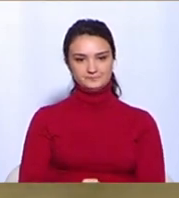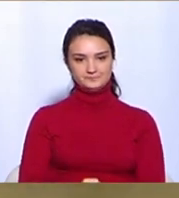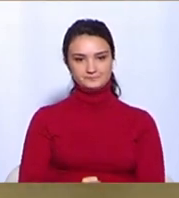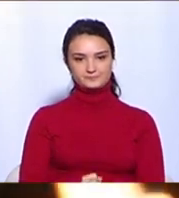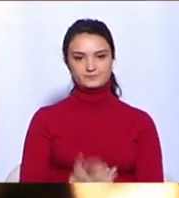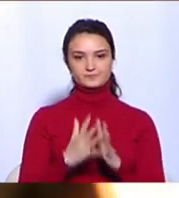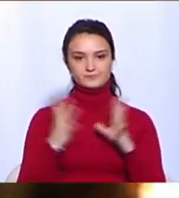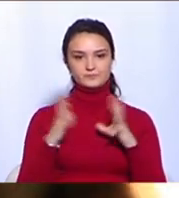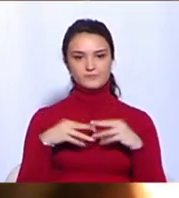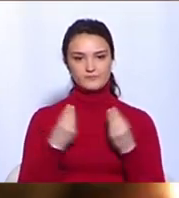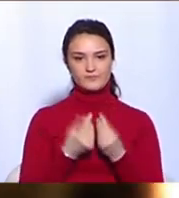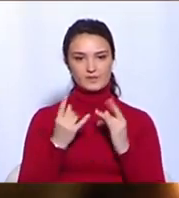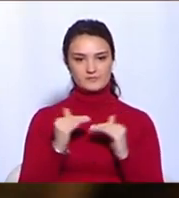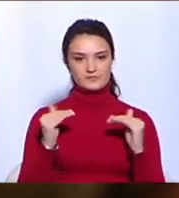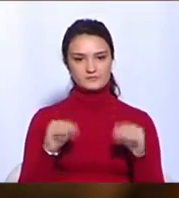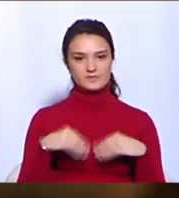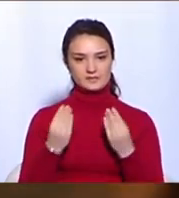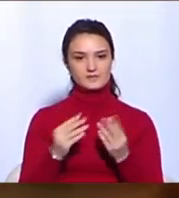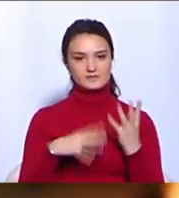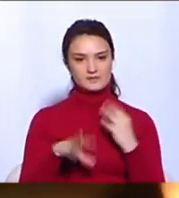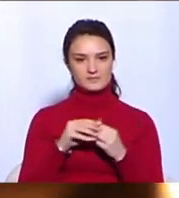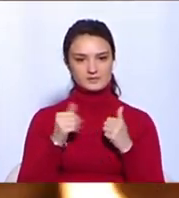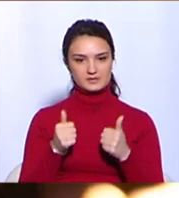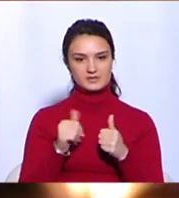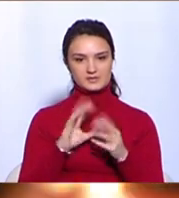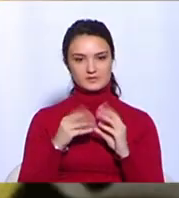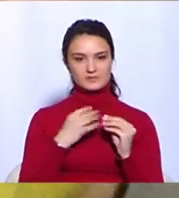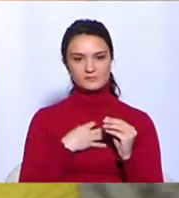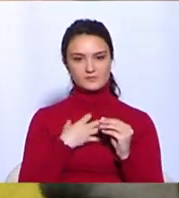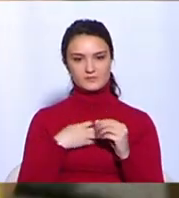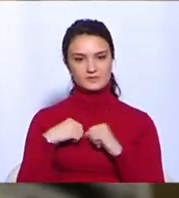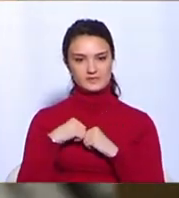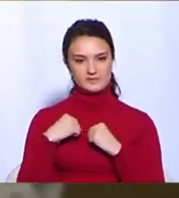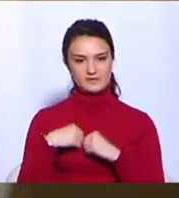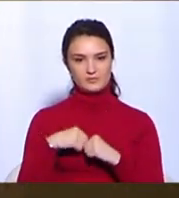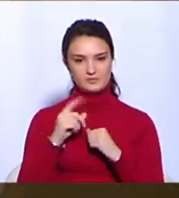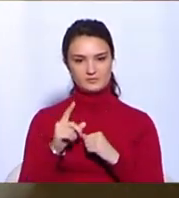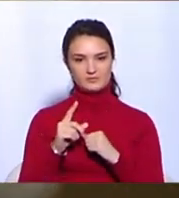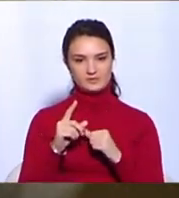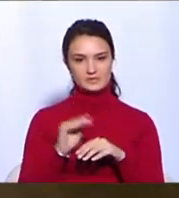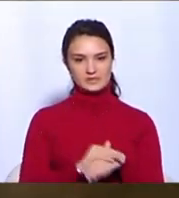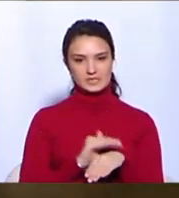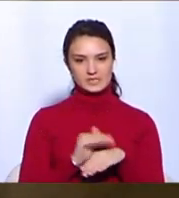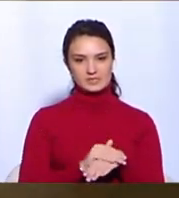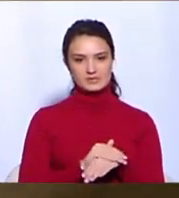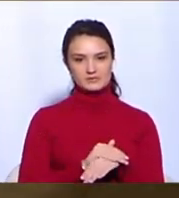ოჯახი ბავშვებს აძლევს ყველაფერს კარგს ყველაზე მნიშვნელოვანი სიყვარული